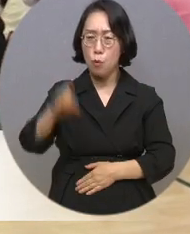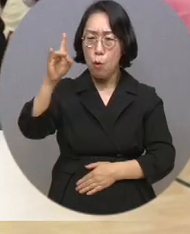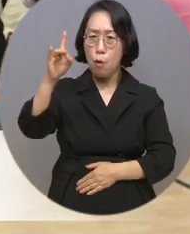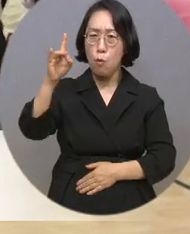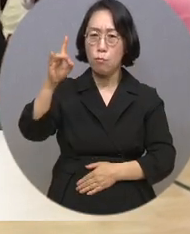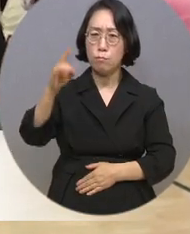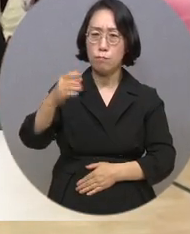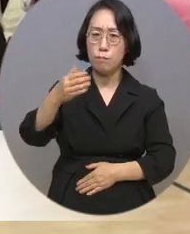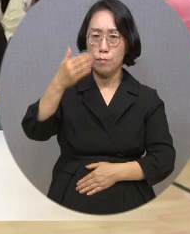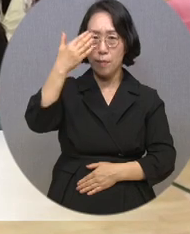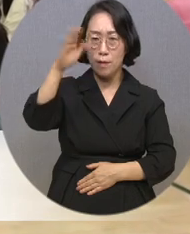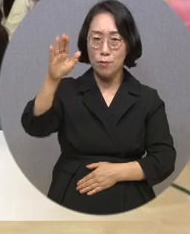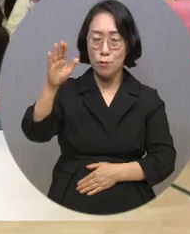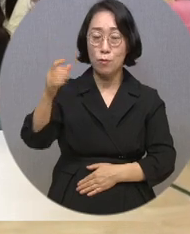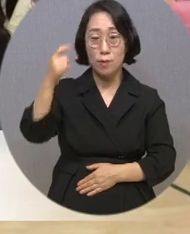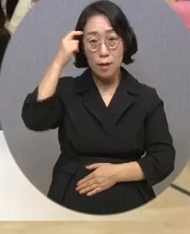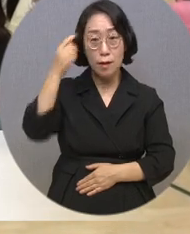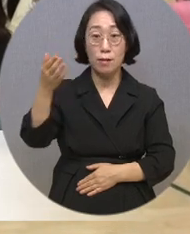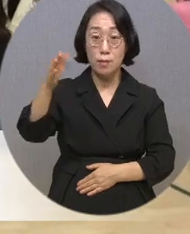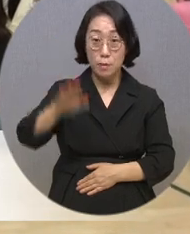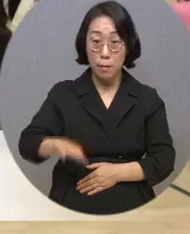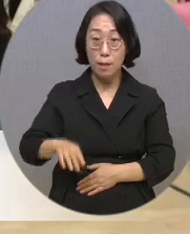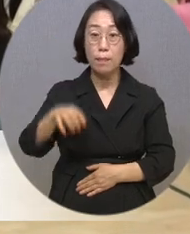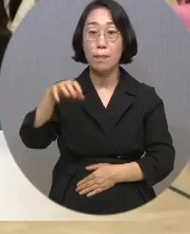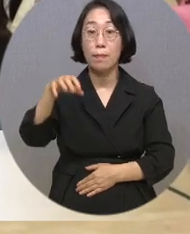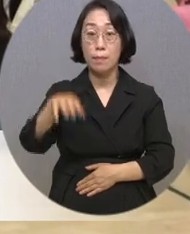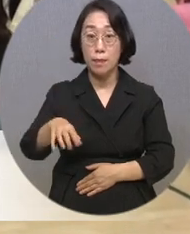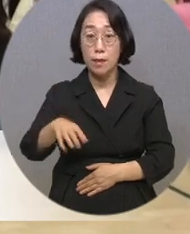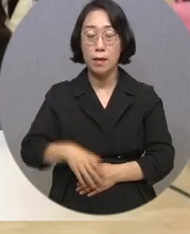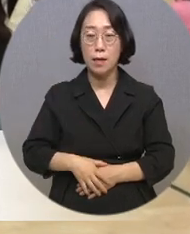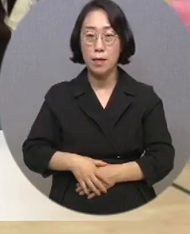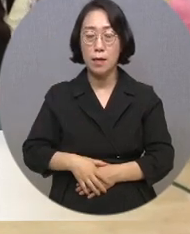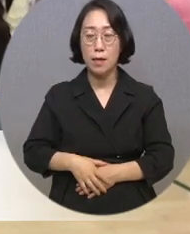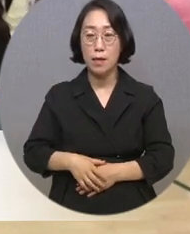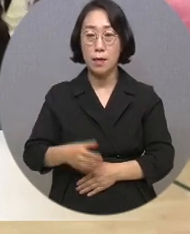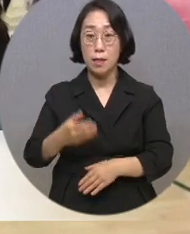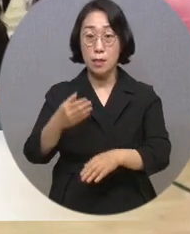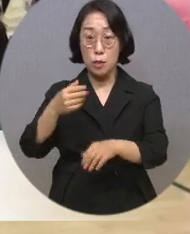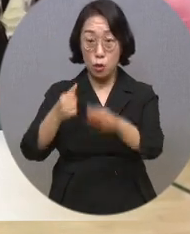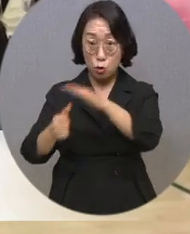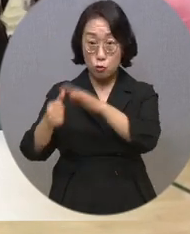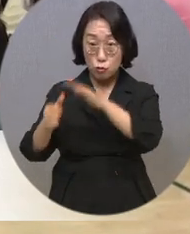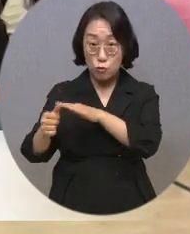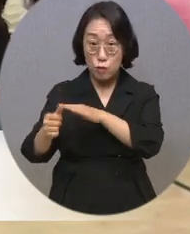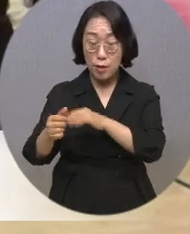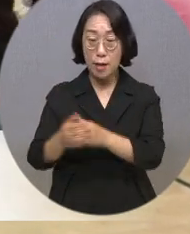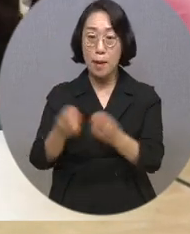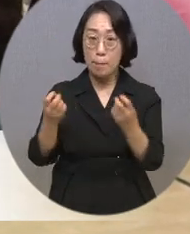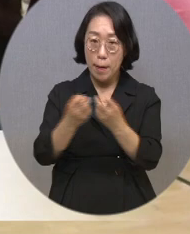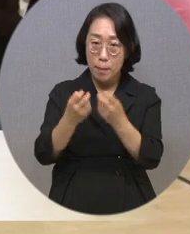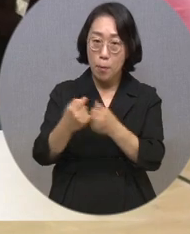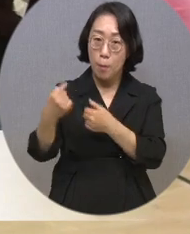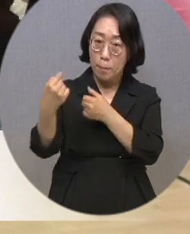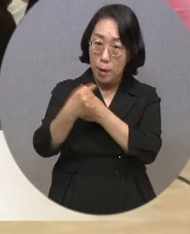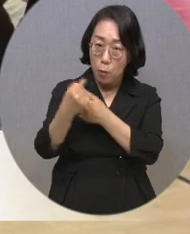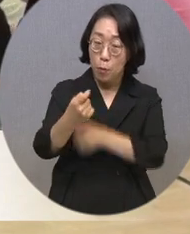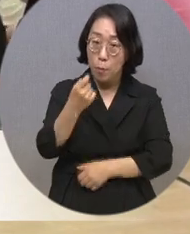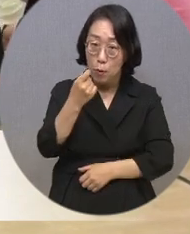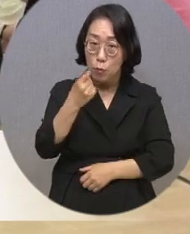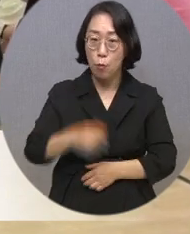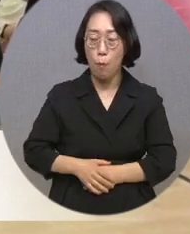생소하게 여겼습니다. 하지만 의정부 장애인 보치아 연맹 선수들에게 규칙도 배우고 경기를